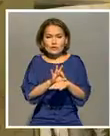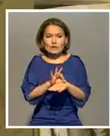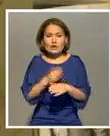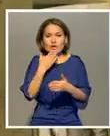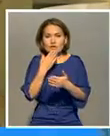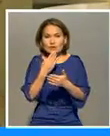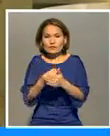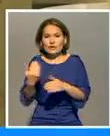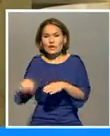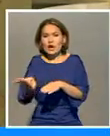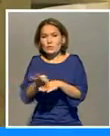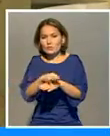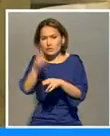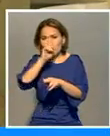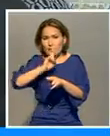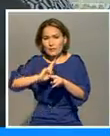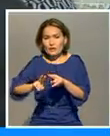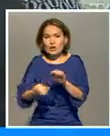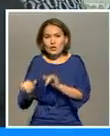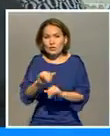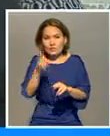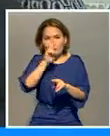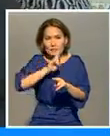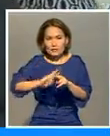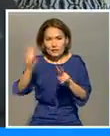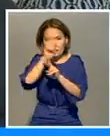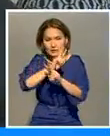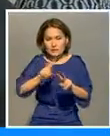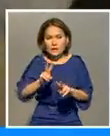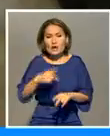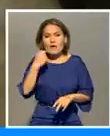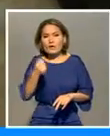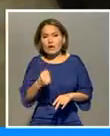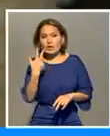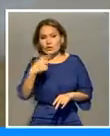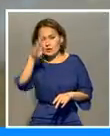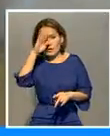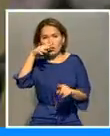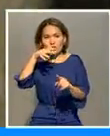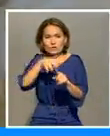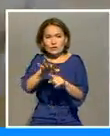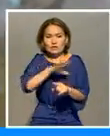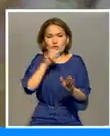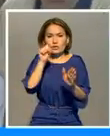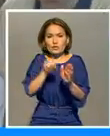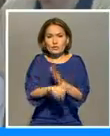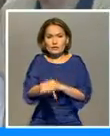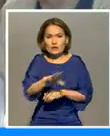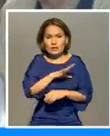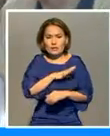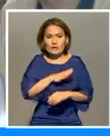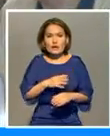баласы әкесінің жол апатынан өлгенін айтып, мұны кінәлап ұрған. Осы оқиғадан 40 күн өткен соң ғана Арманның бір қолы мен бір